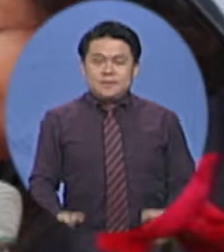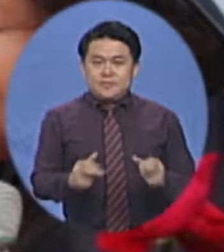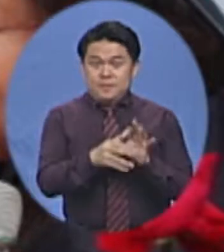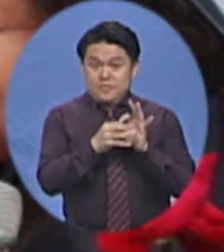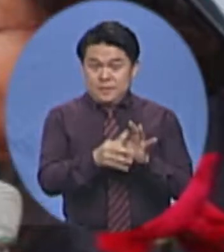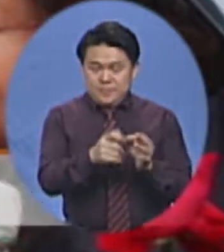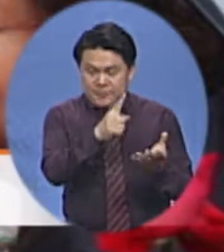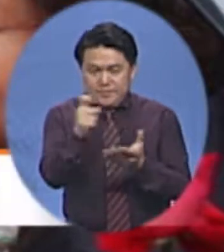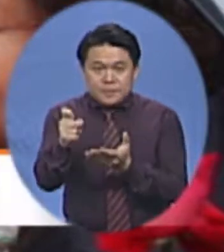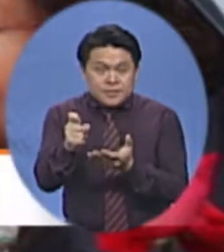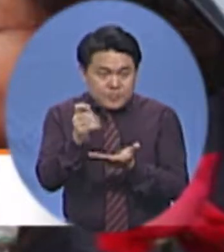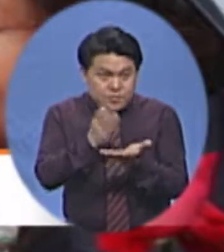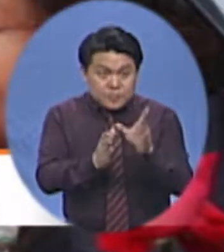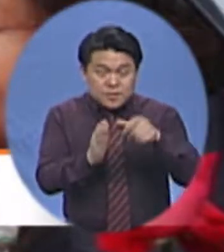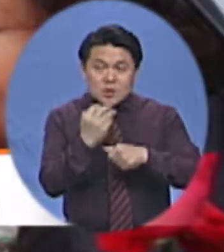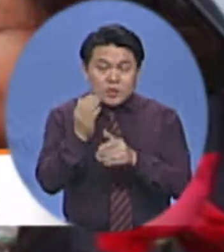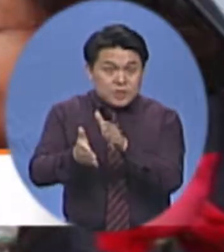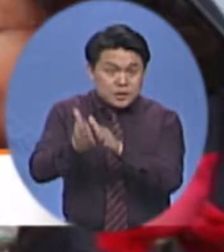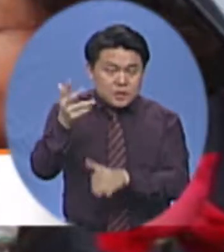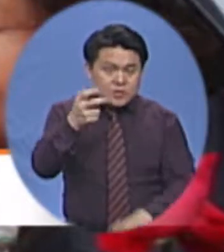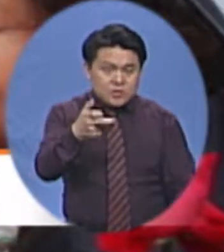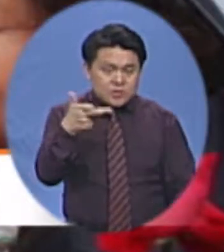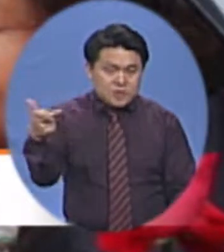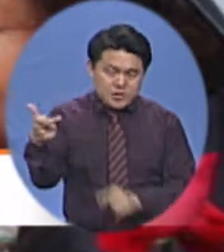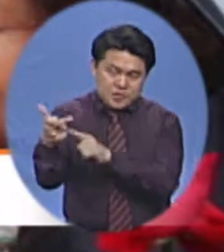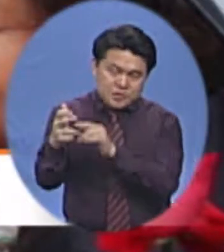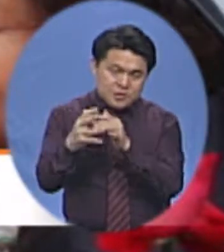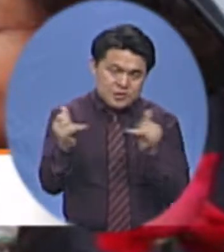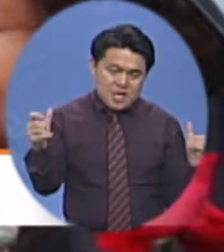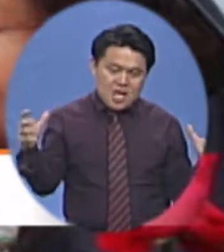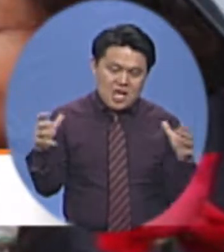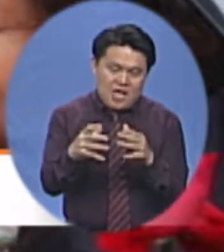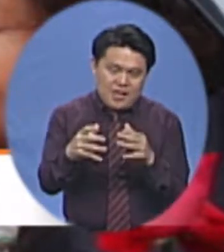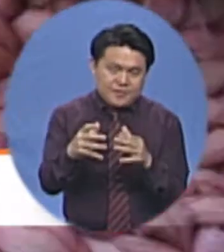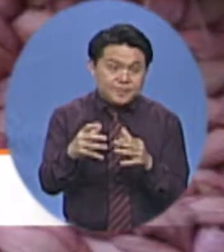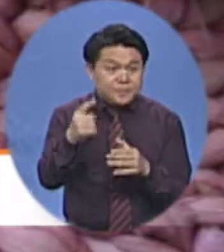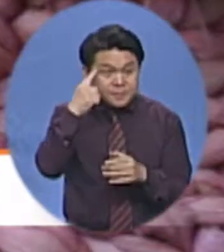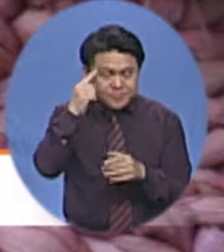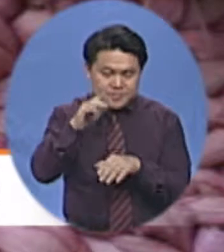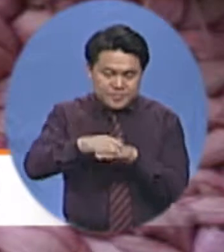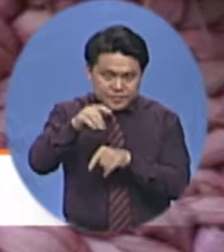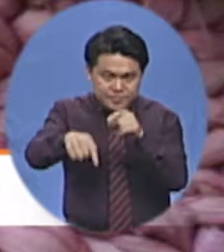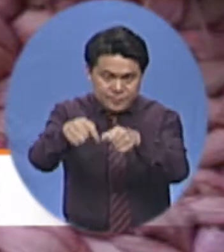장애계는 기자회견에서 서울시가 7017의 사람과 통합의 가치를 실현하기